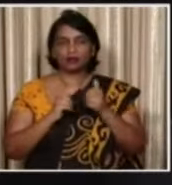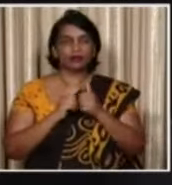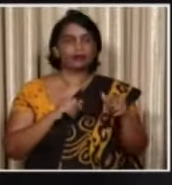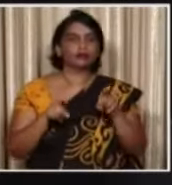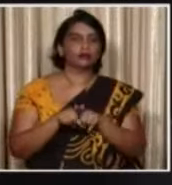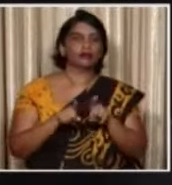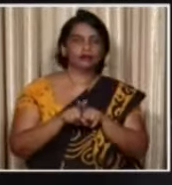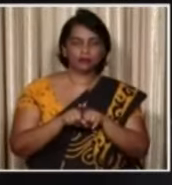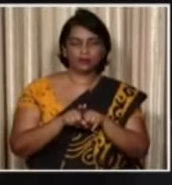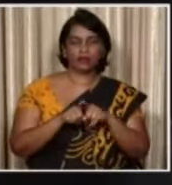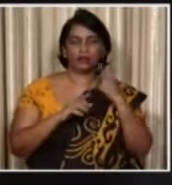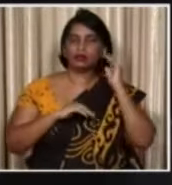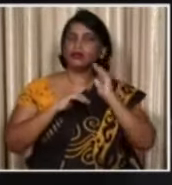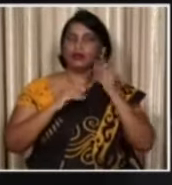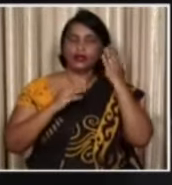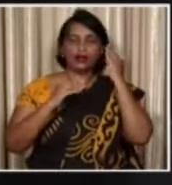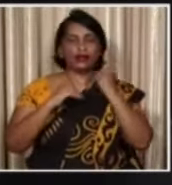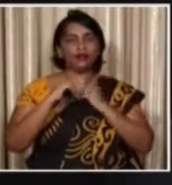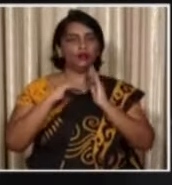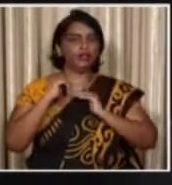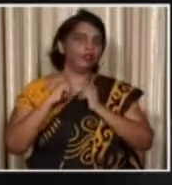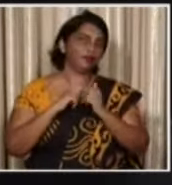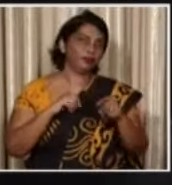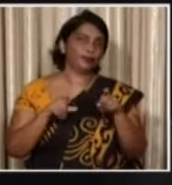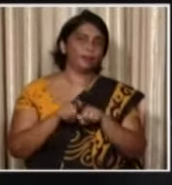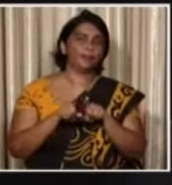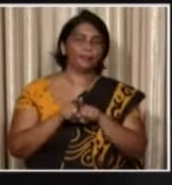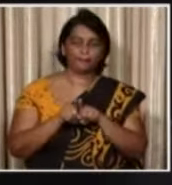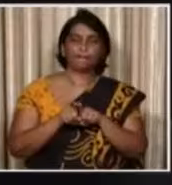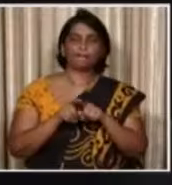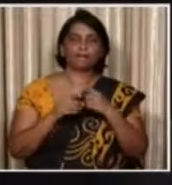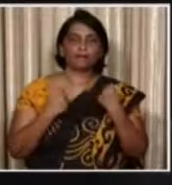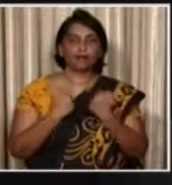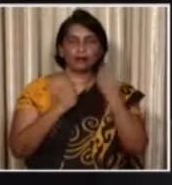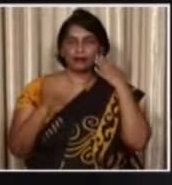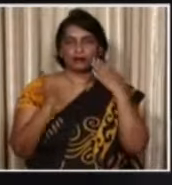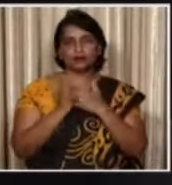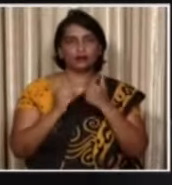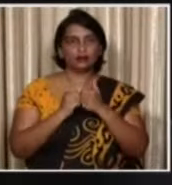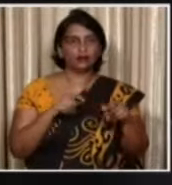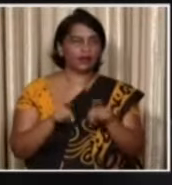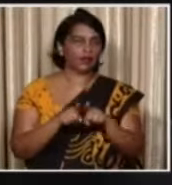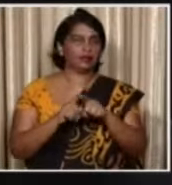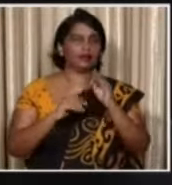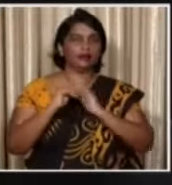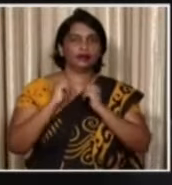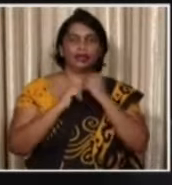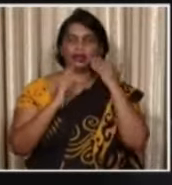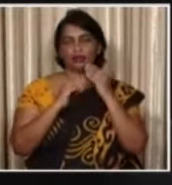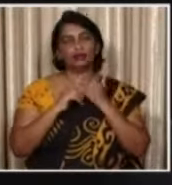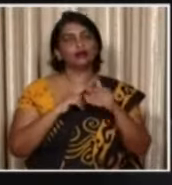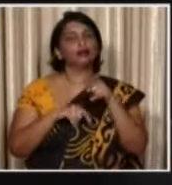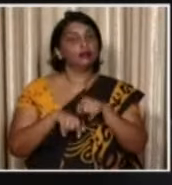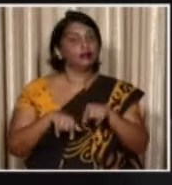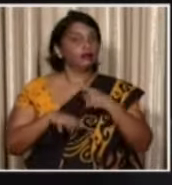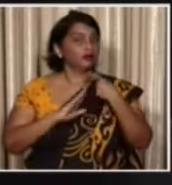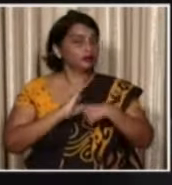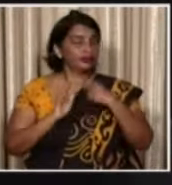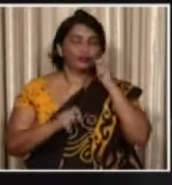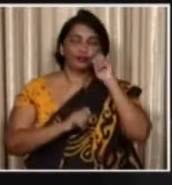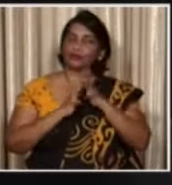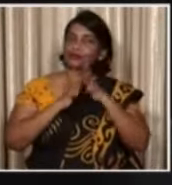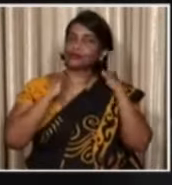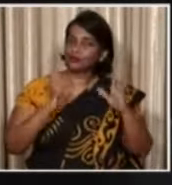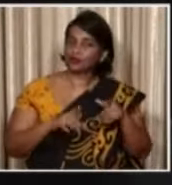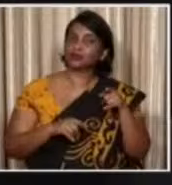variant. Taman Kanta, Vakwima Nisama, 11 Abiyoga and Salakila again, even when Kriakiri Matat Merate, Suhasa